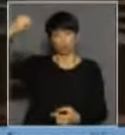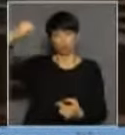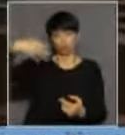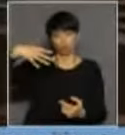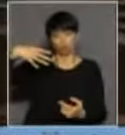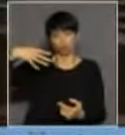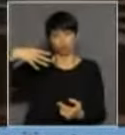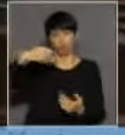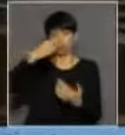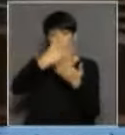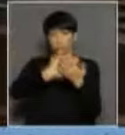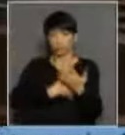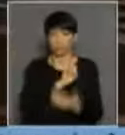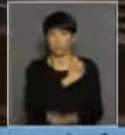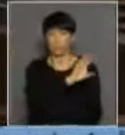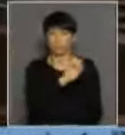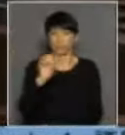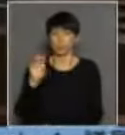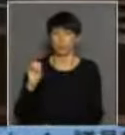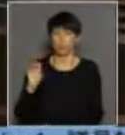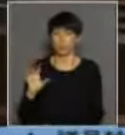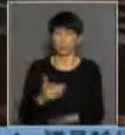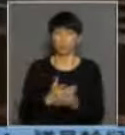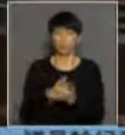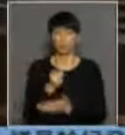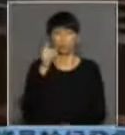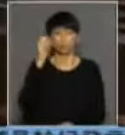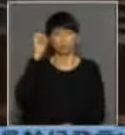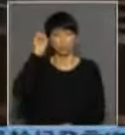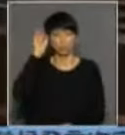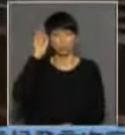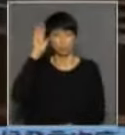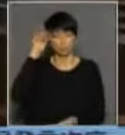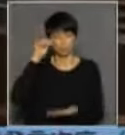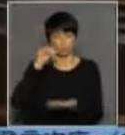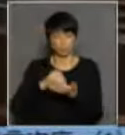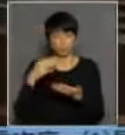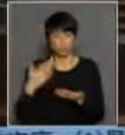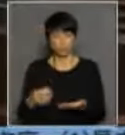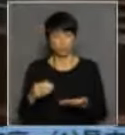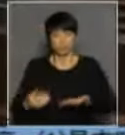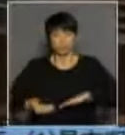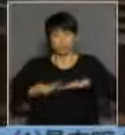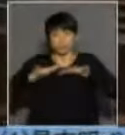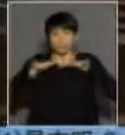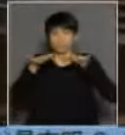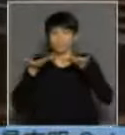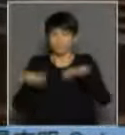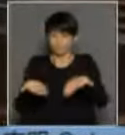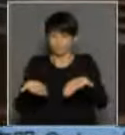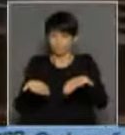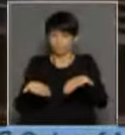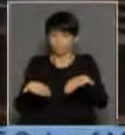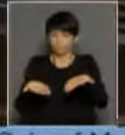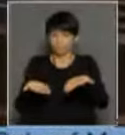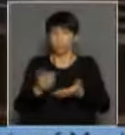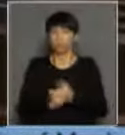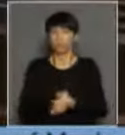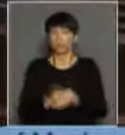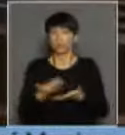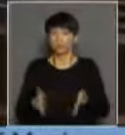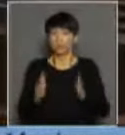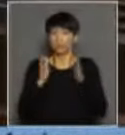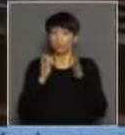嘅諮詢之後，經過一啲嘅專家嘅建議之後作出決定，係可以大大方方示人。咁呢個先至係我哋嘅方